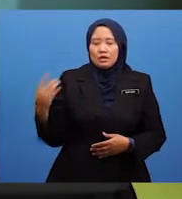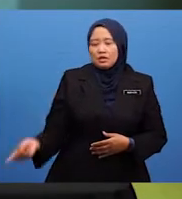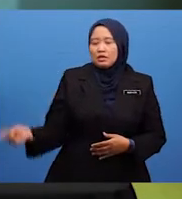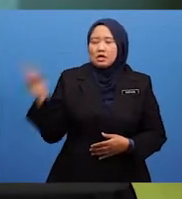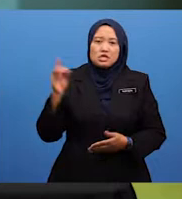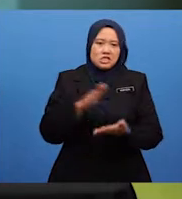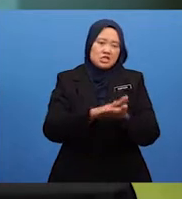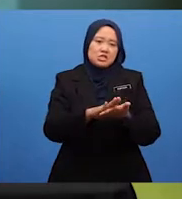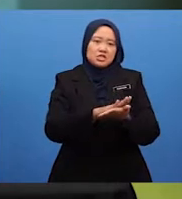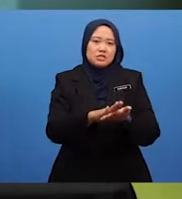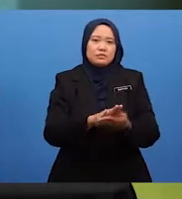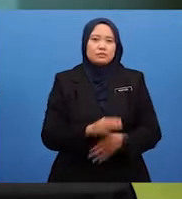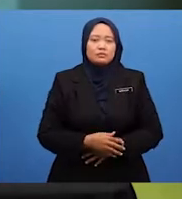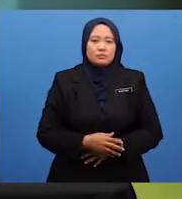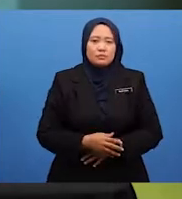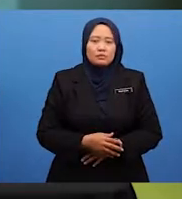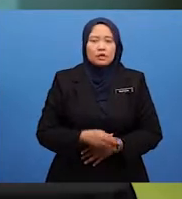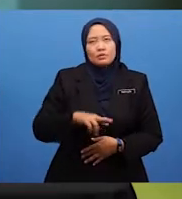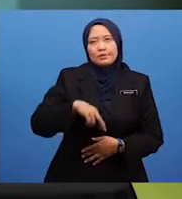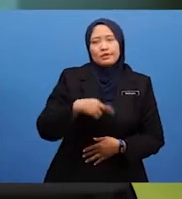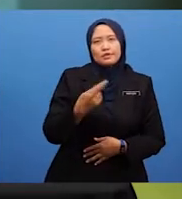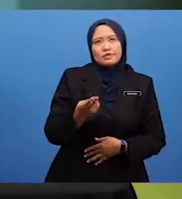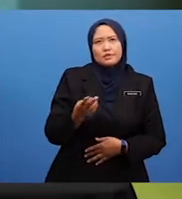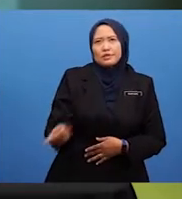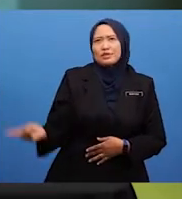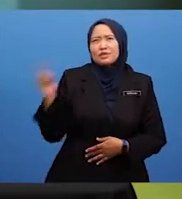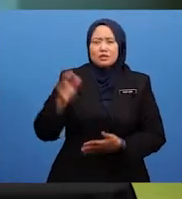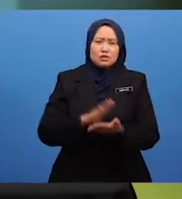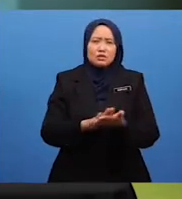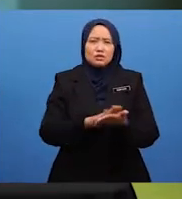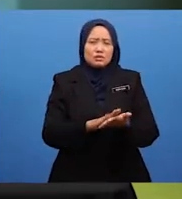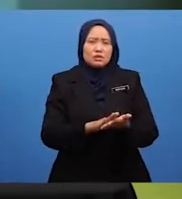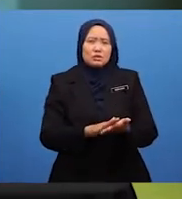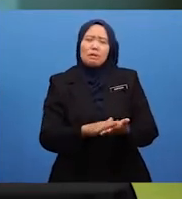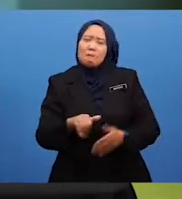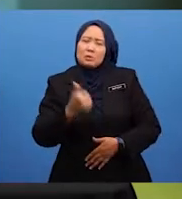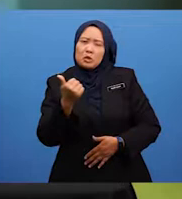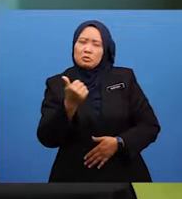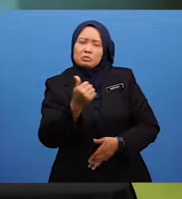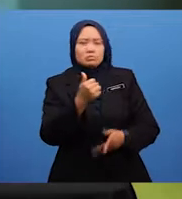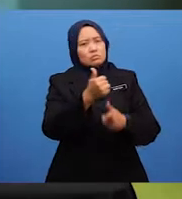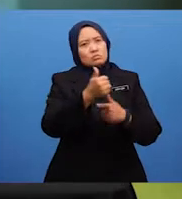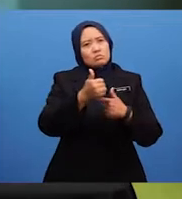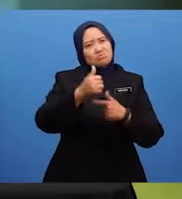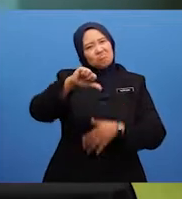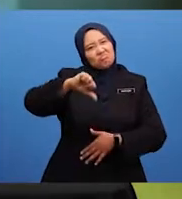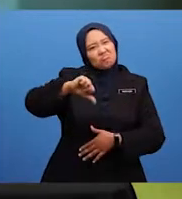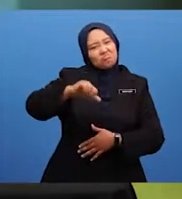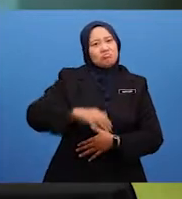Jadi, kamu rasa daya geseran ni sebenarnya bagus atau tidak?